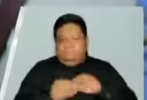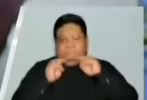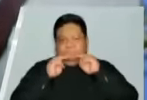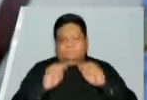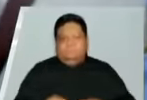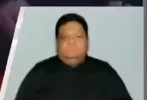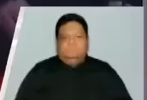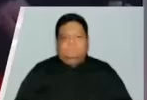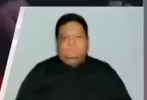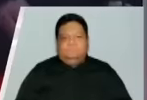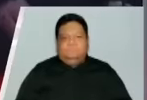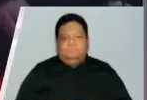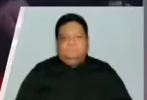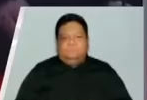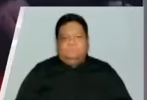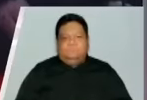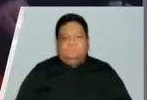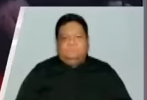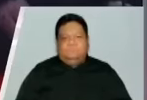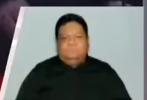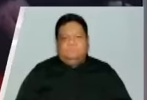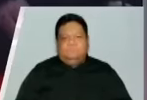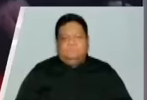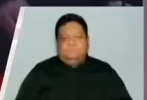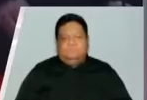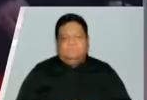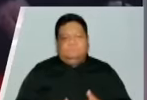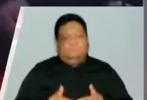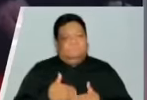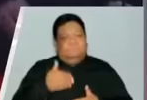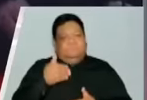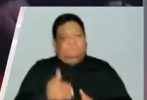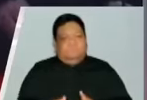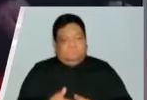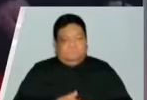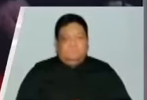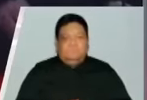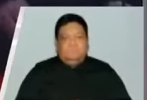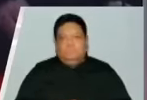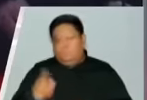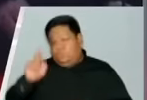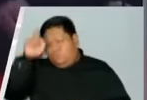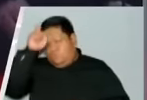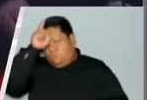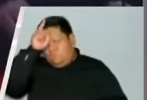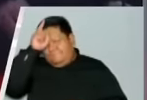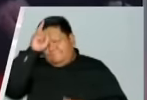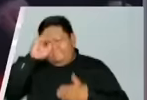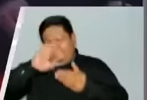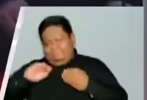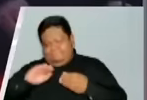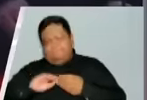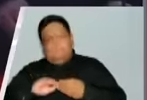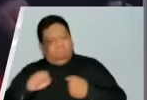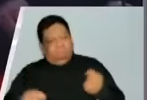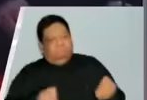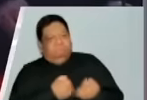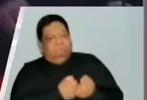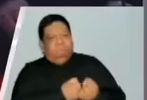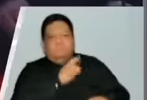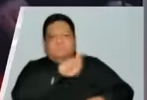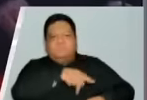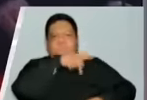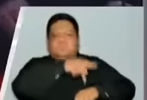Oras. Muling iginiit ng Germany ang pagsuporta nito sa ating bansa sa usapin ng